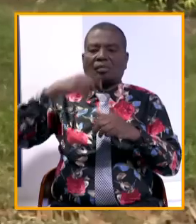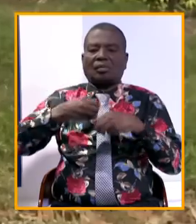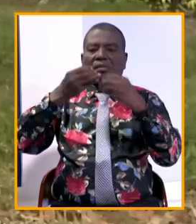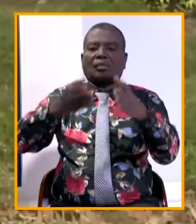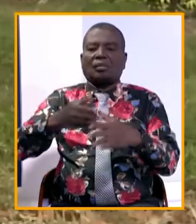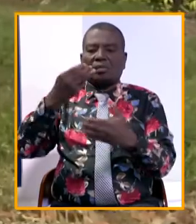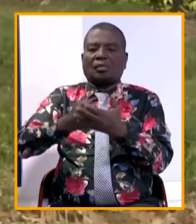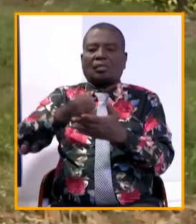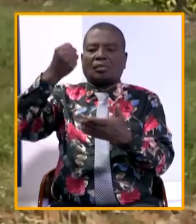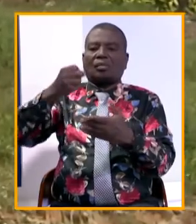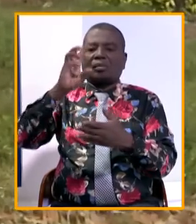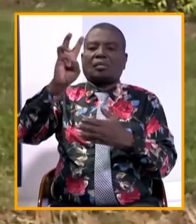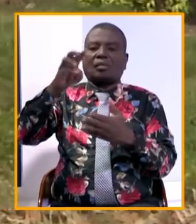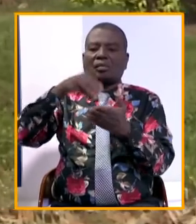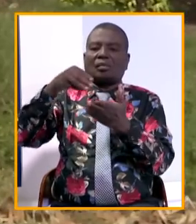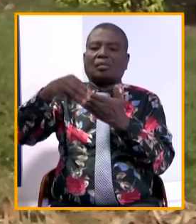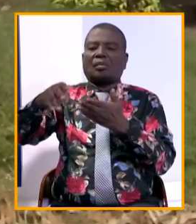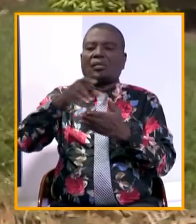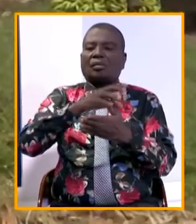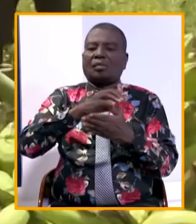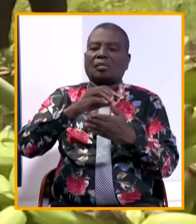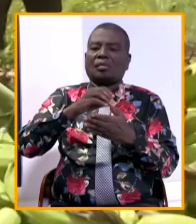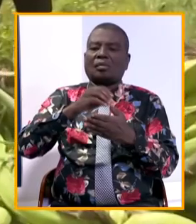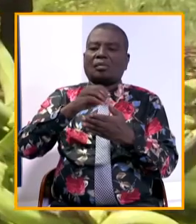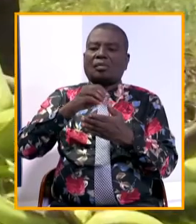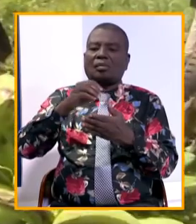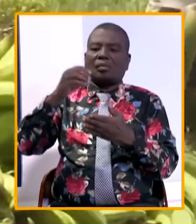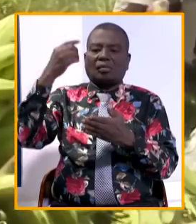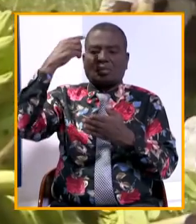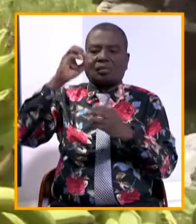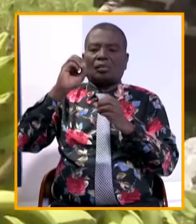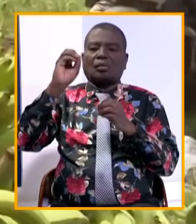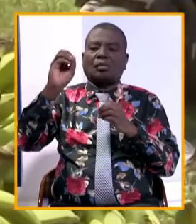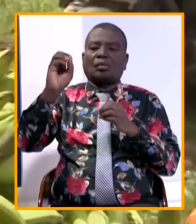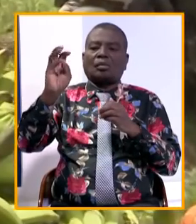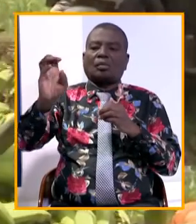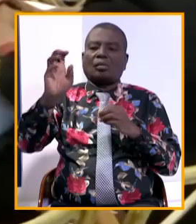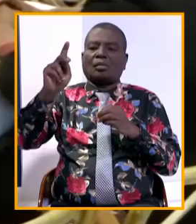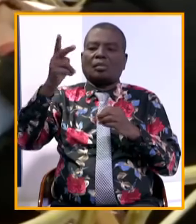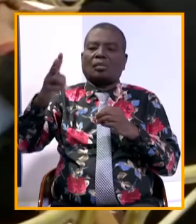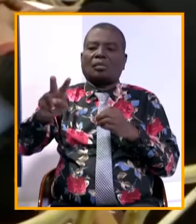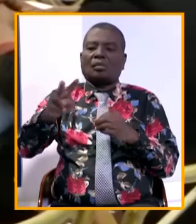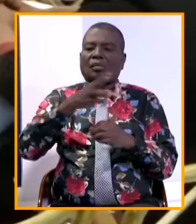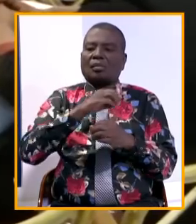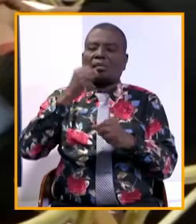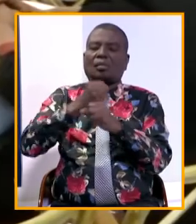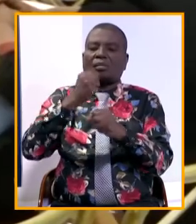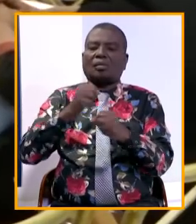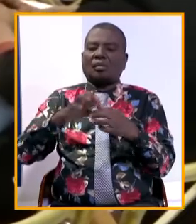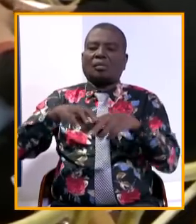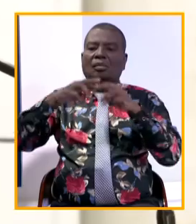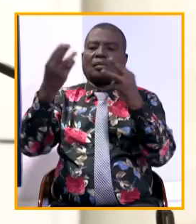une subvention de 6 milliards 200 millions de francs CFA à l'OCPV. Les travaux de l'atelier de